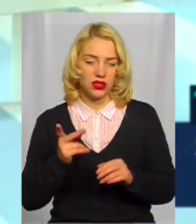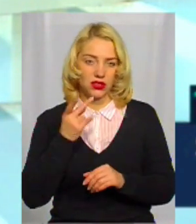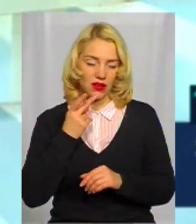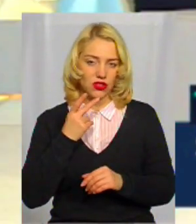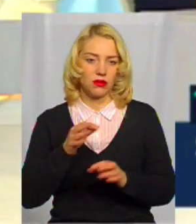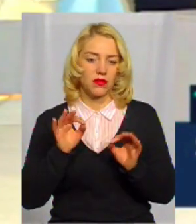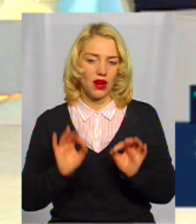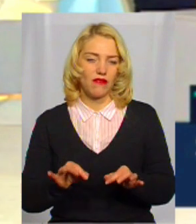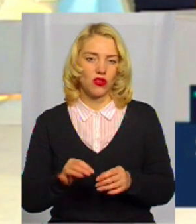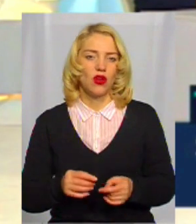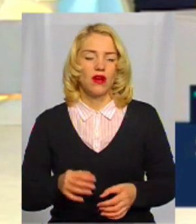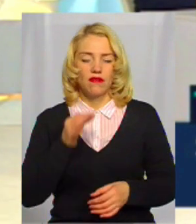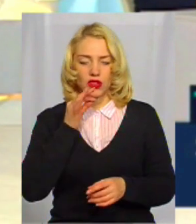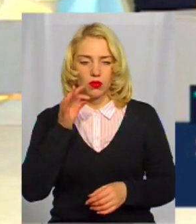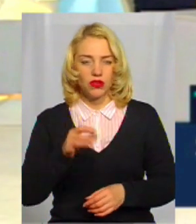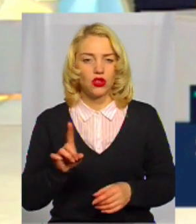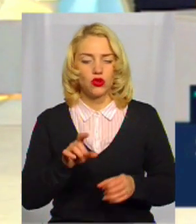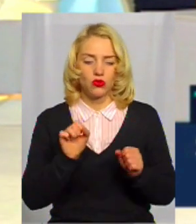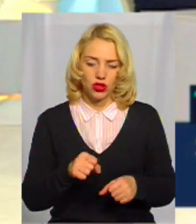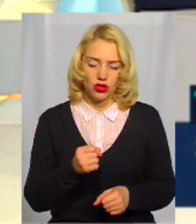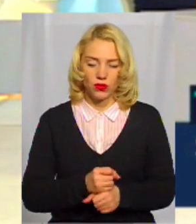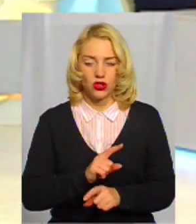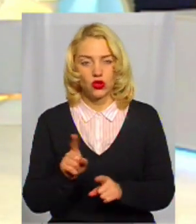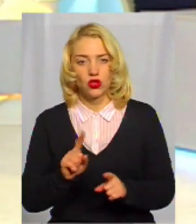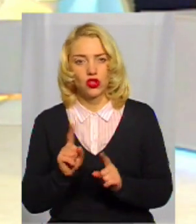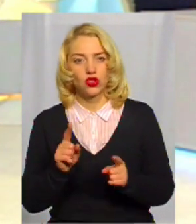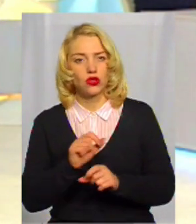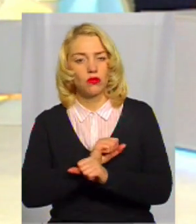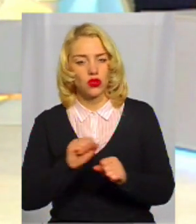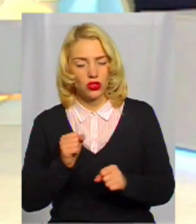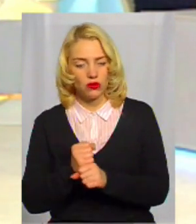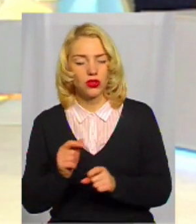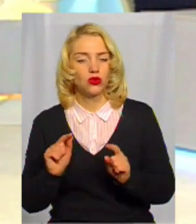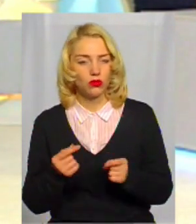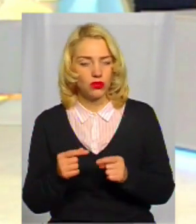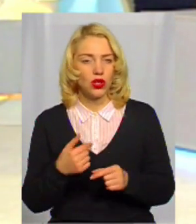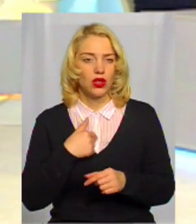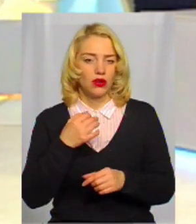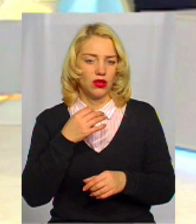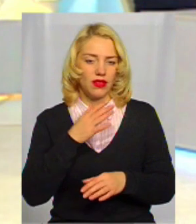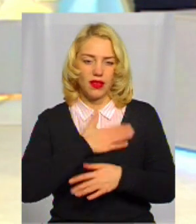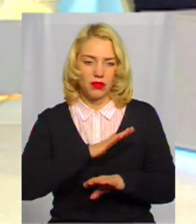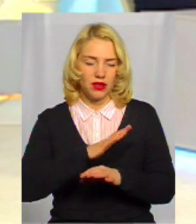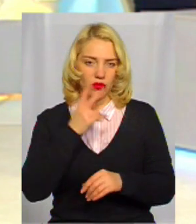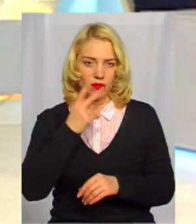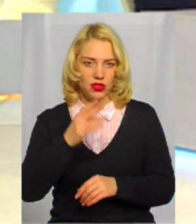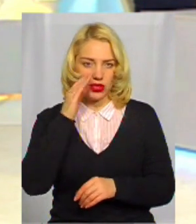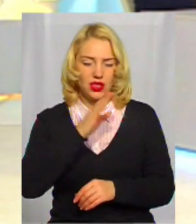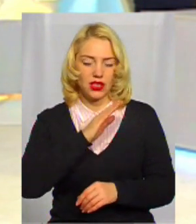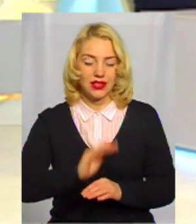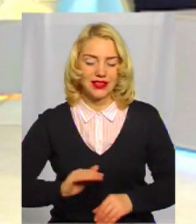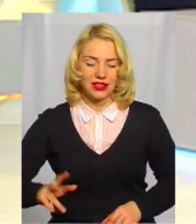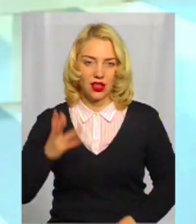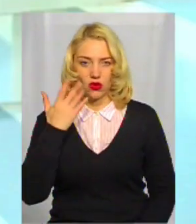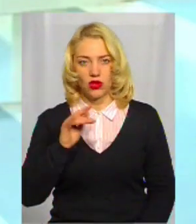вже правильно відповідають, що можна робити, чого не можна робити, тому, скажу так, дуже неприємно бачити дітей, коли їх за руку